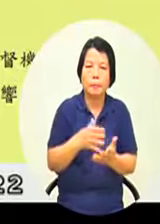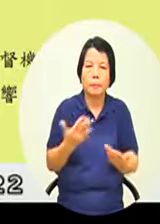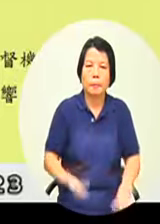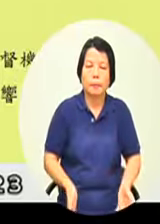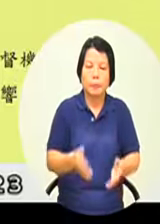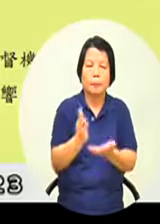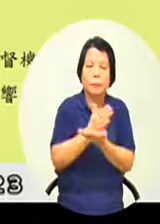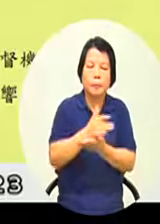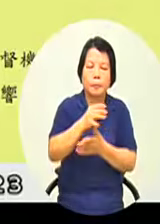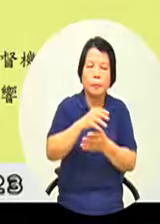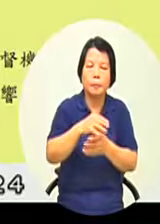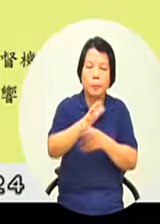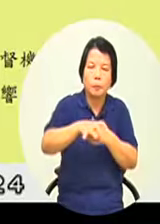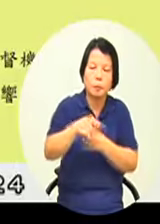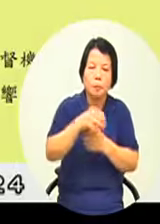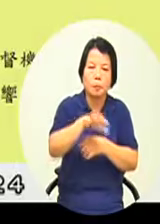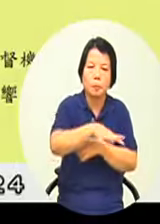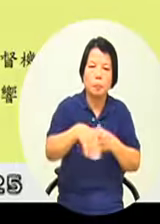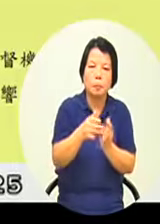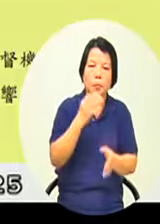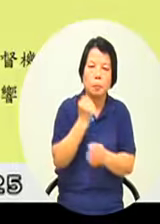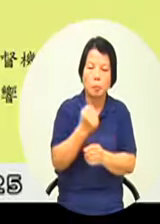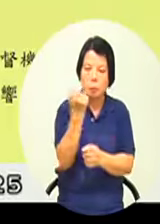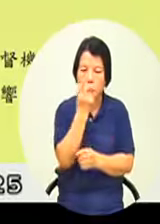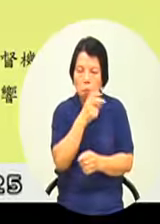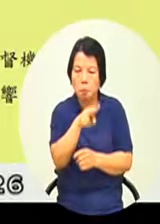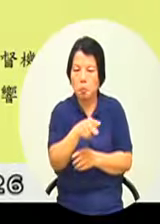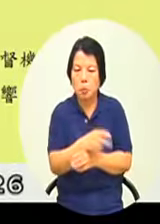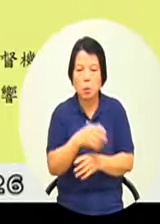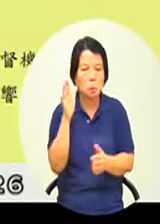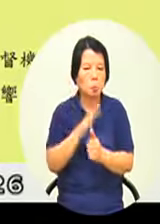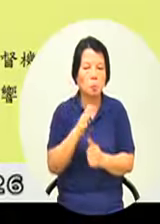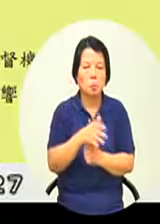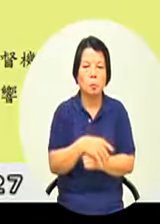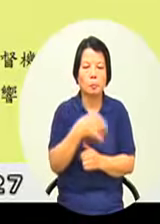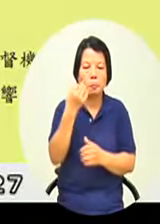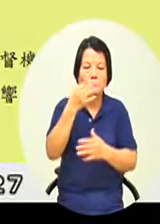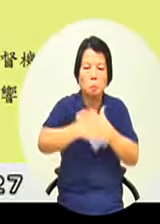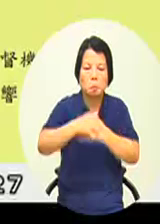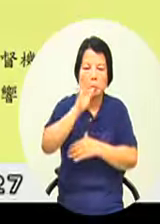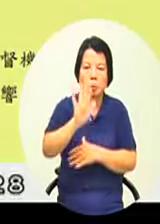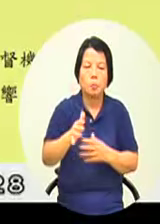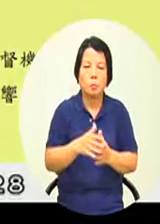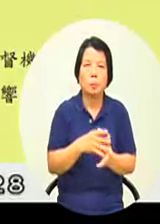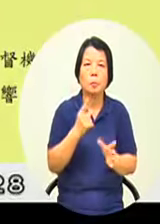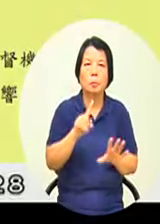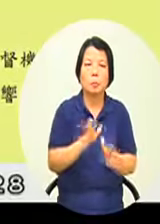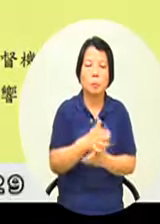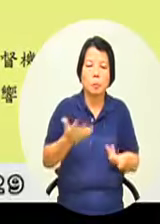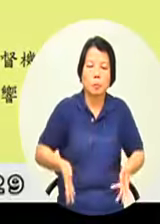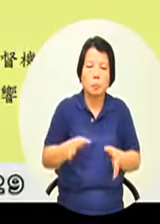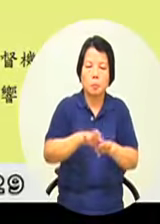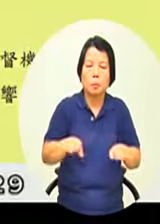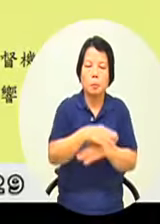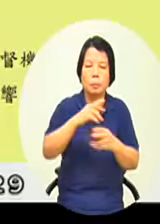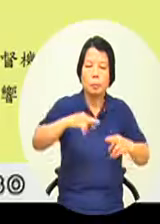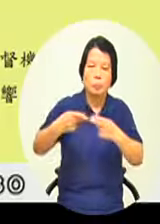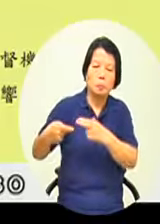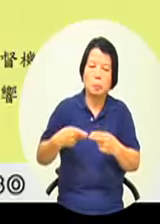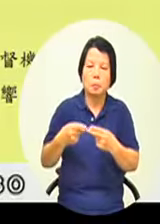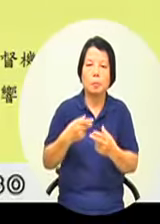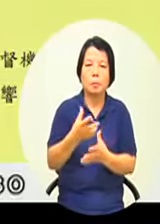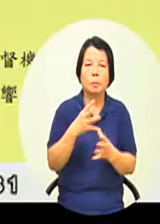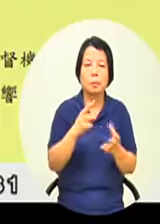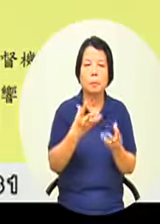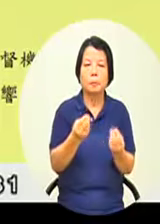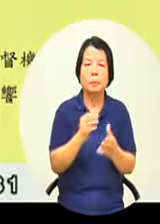作业，我们没有做到详尽哦。那第二个是休闲农场部分违规的事项，连没有改善。那审